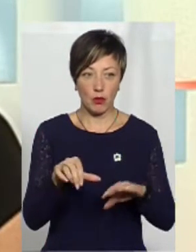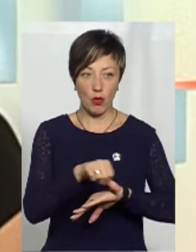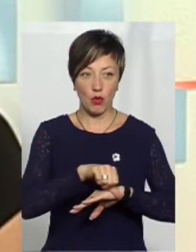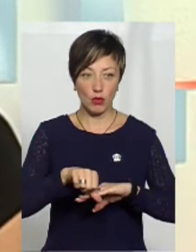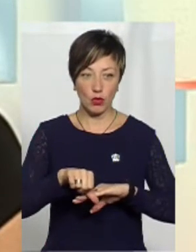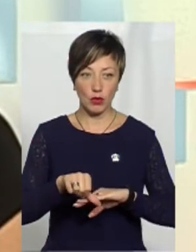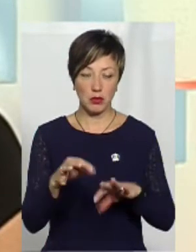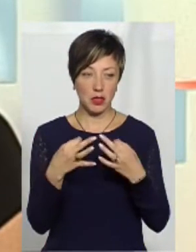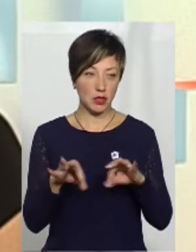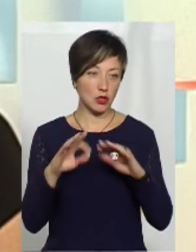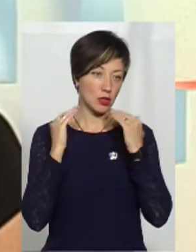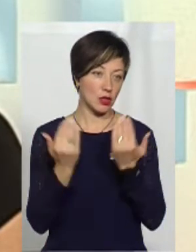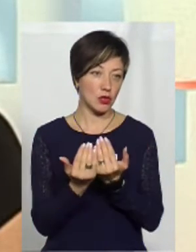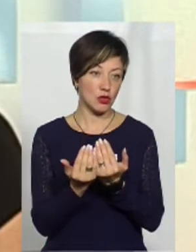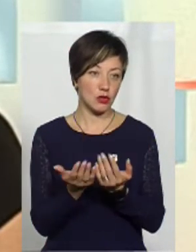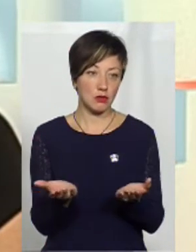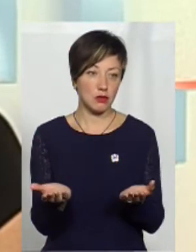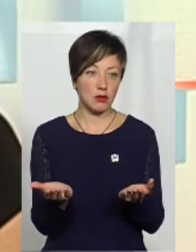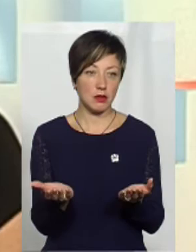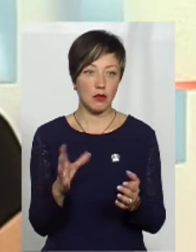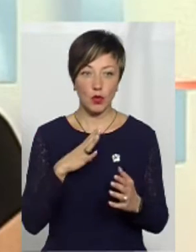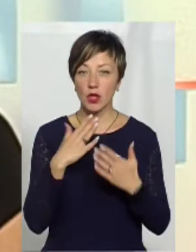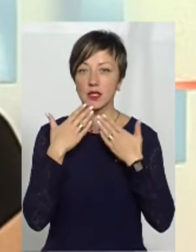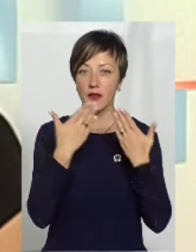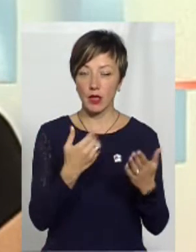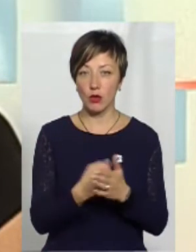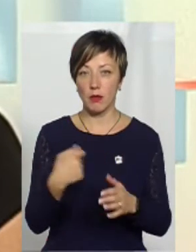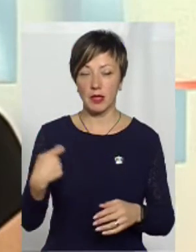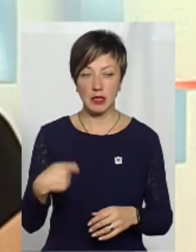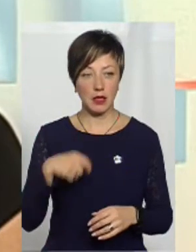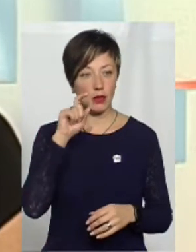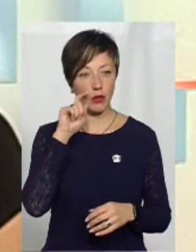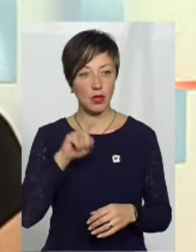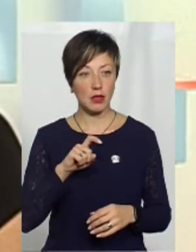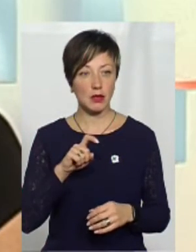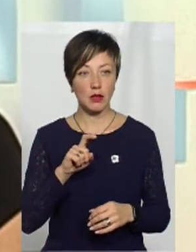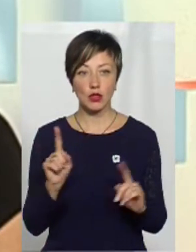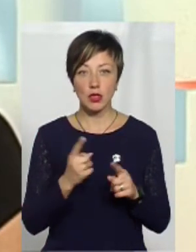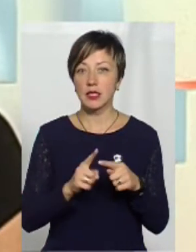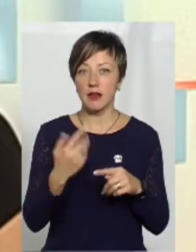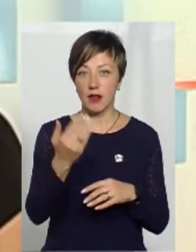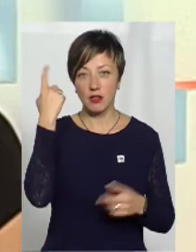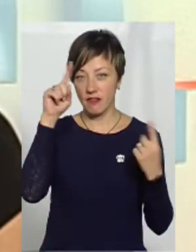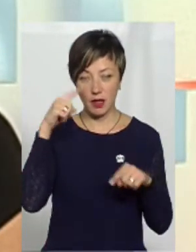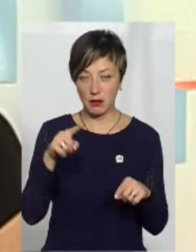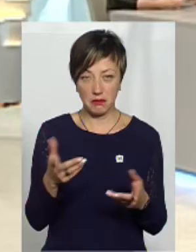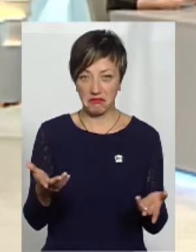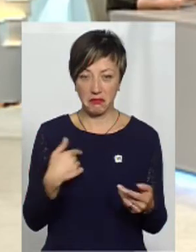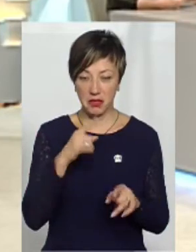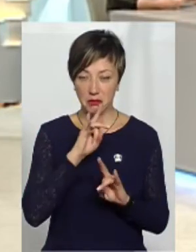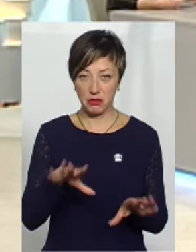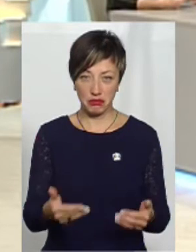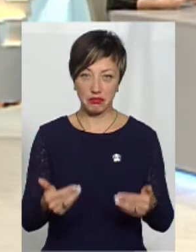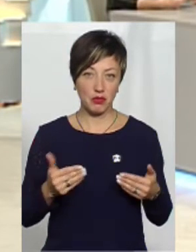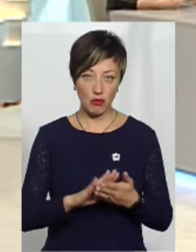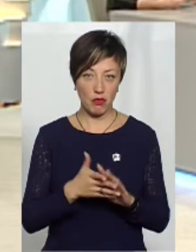ми будемо незалежні, і прям було звернення, да, до президента України Володимира Зеленського, що це ваші вигадки, і навіть ми на